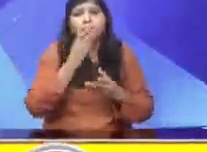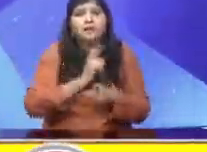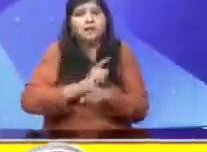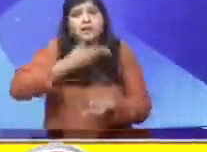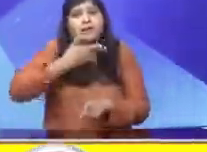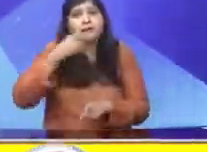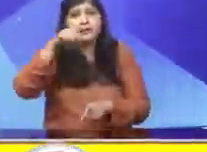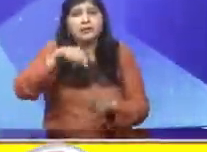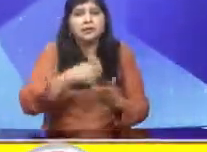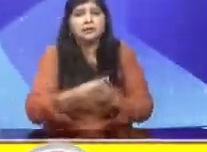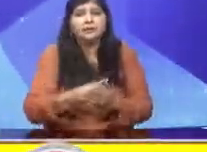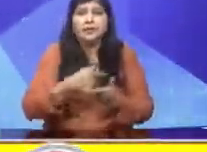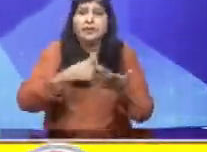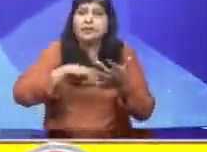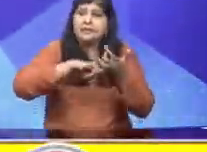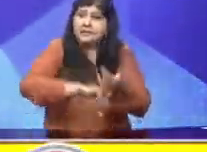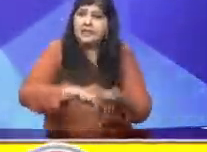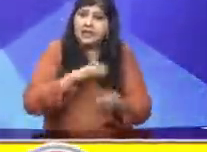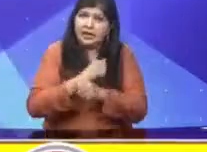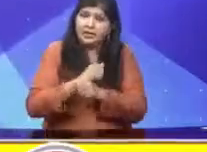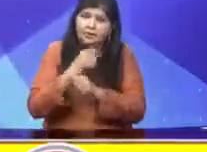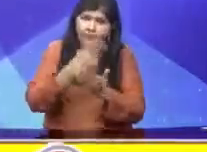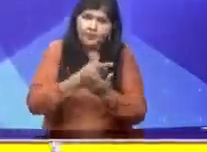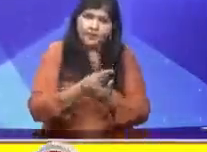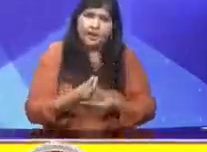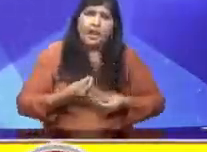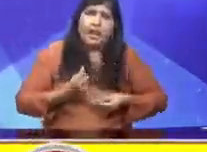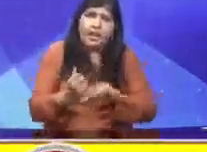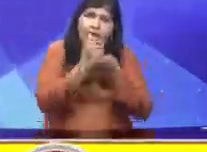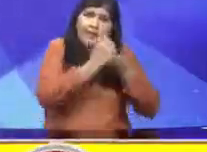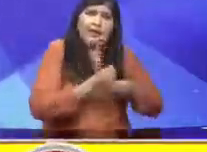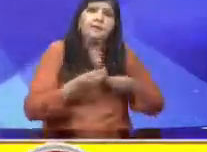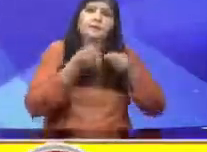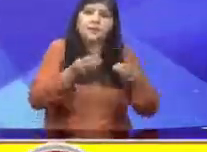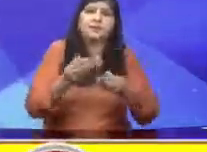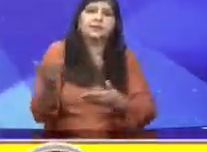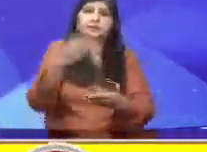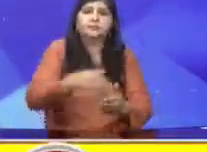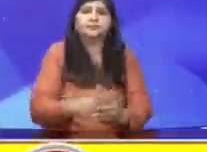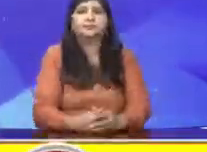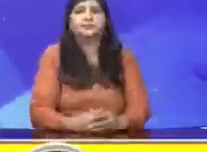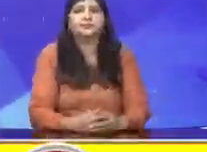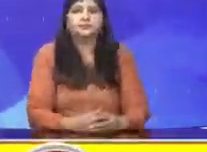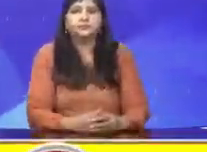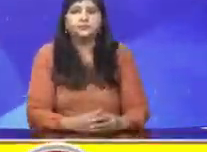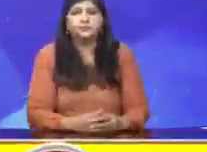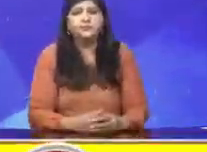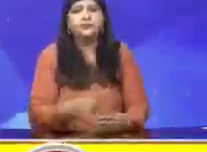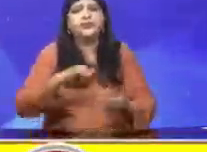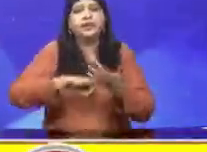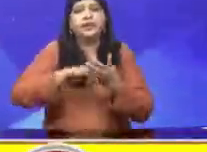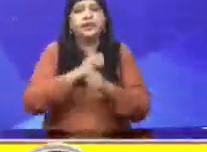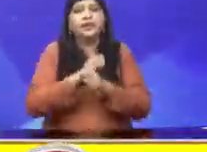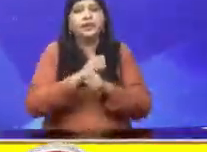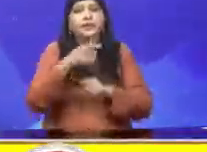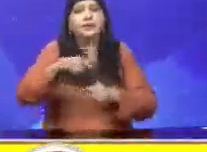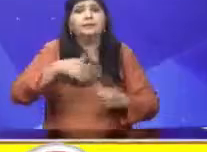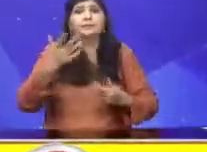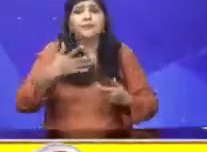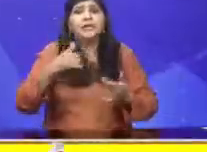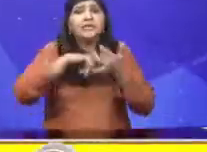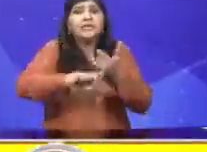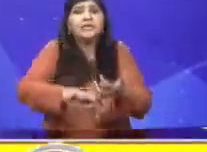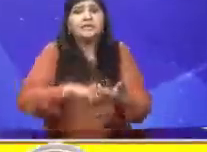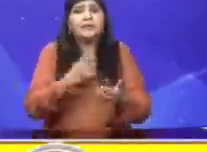हैं। राज्य सरकार भी ऐसे लोगों की मदद के लिए आगे आई है। सरकार द्वारा इसके लिए कई